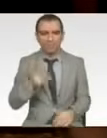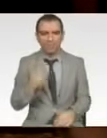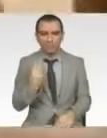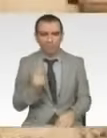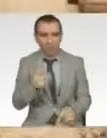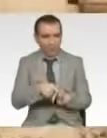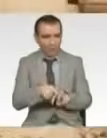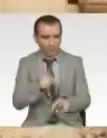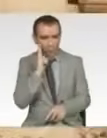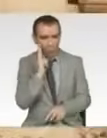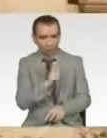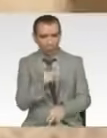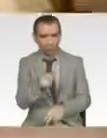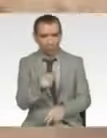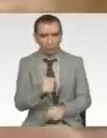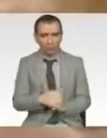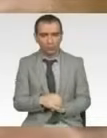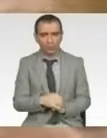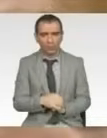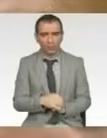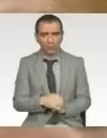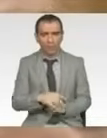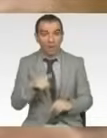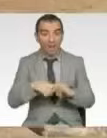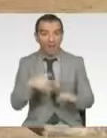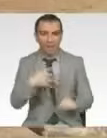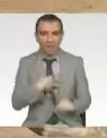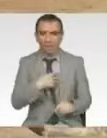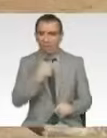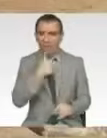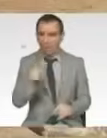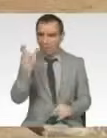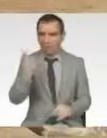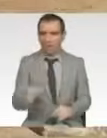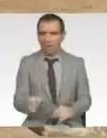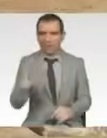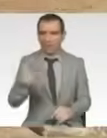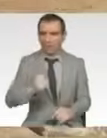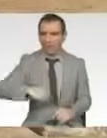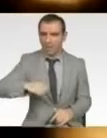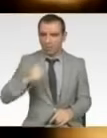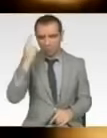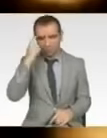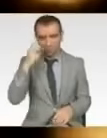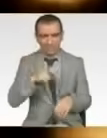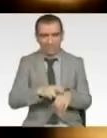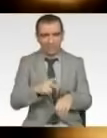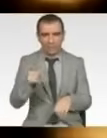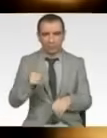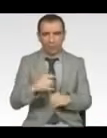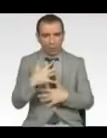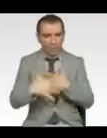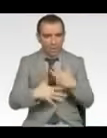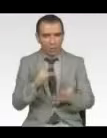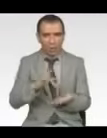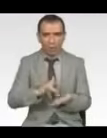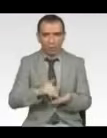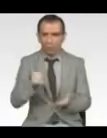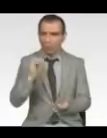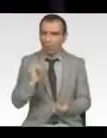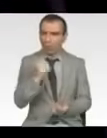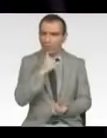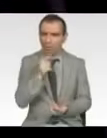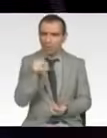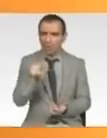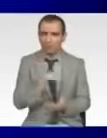atı görüyor musun? Hadi koş bakalım. Halife kendi adamlarını hain zannetsin de karışsın ortalık. Bunlar kötü adamlar.